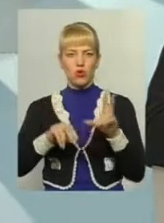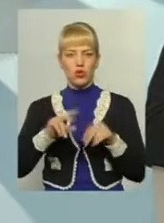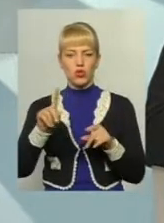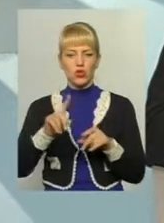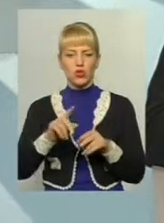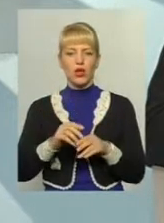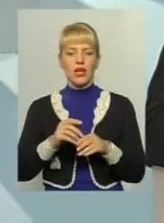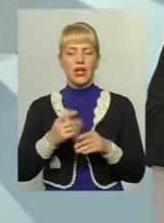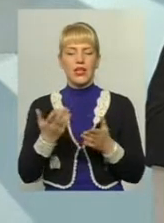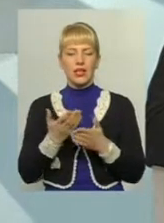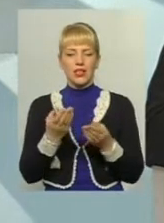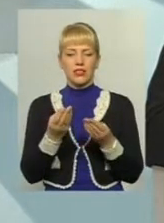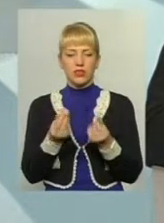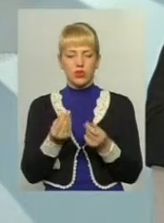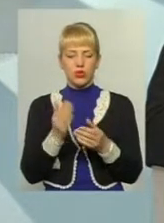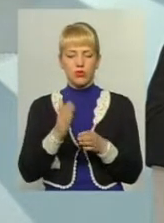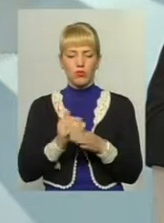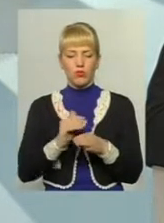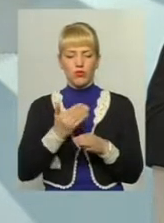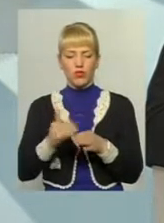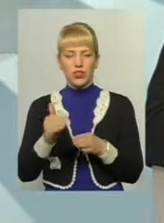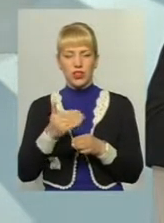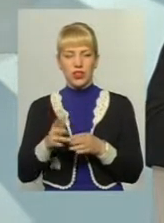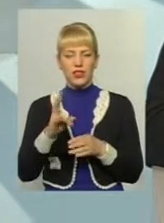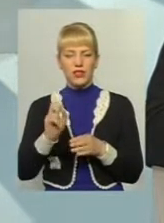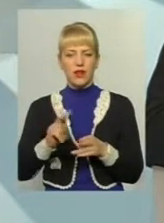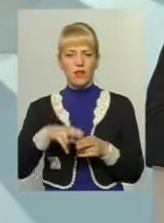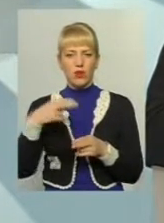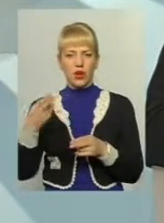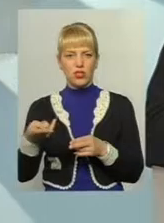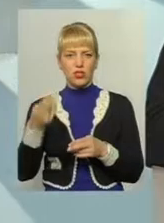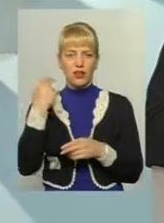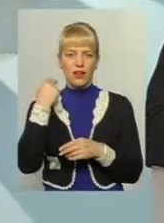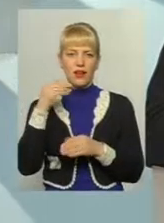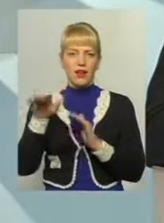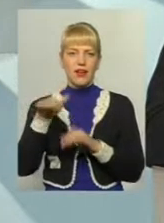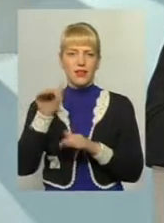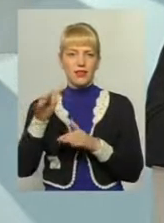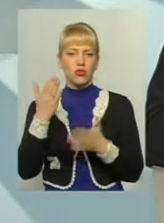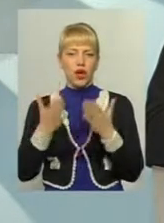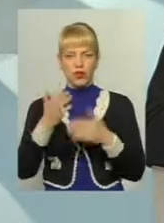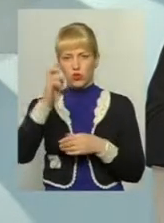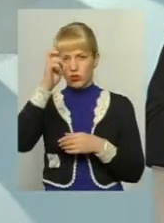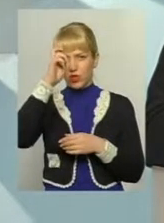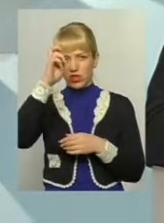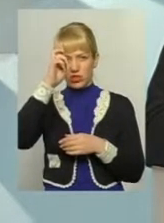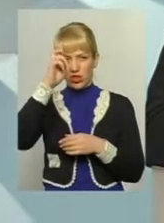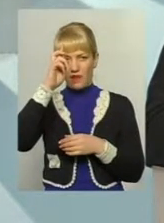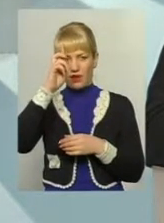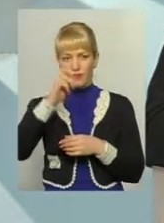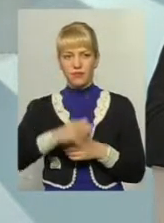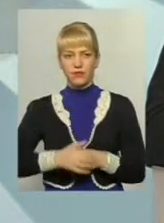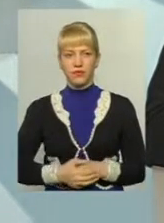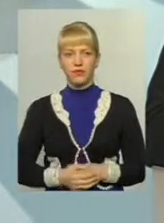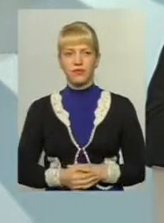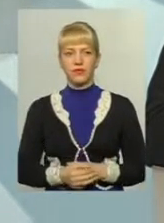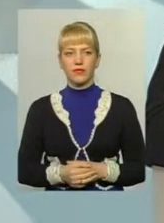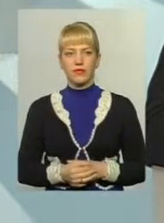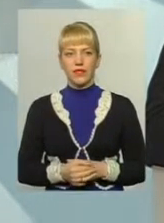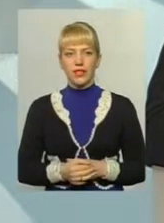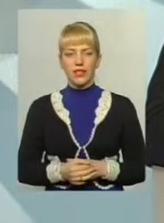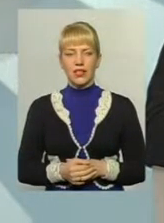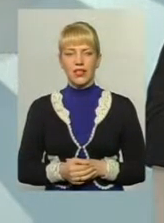що знову ж таки впираємось в проблему відшкодування субсидій. Коли ОСББ може планувати свій фінансовий потік щомісячно стабільний,